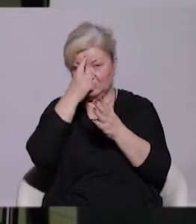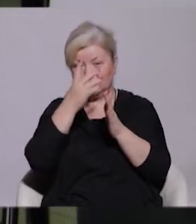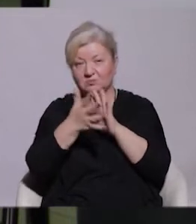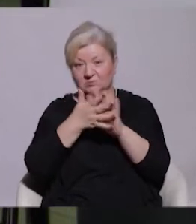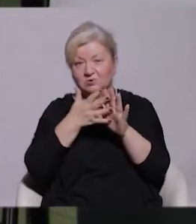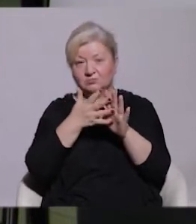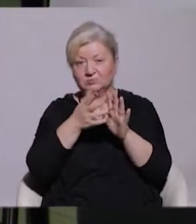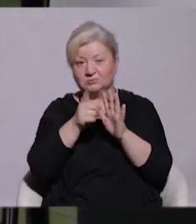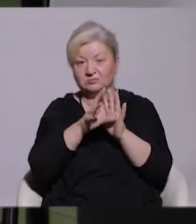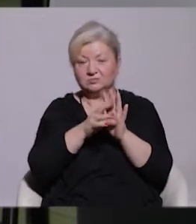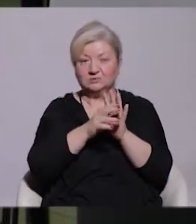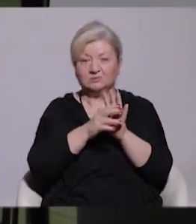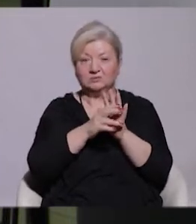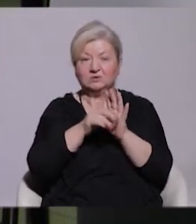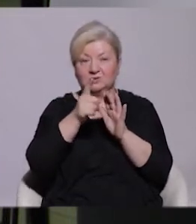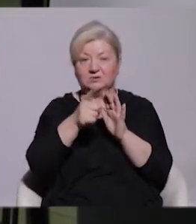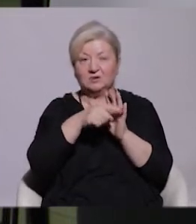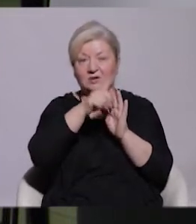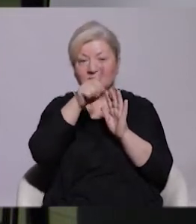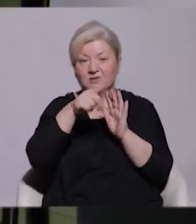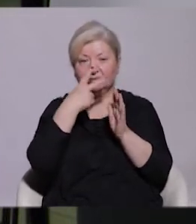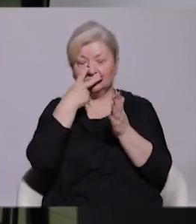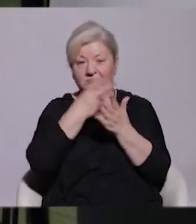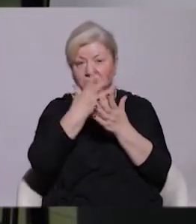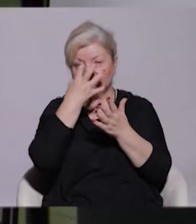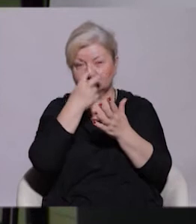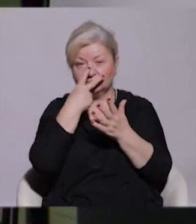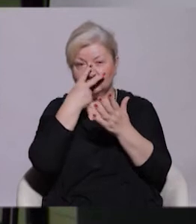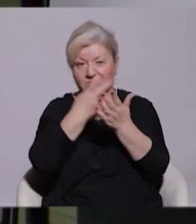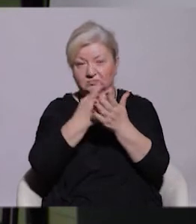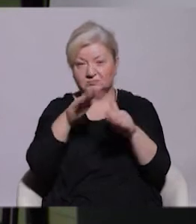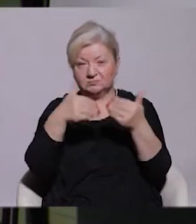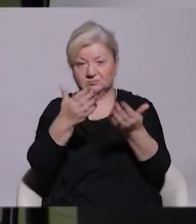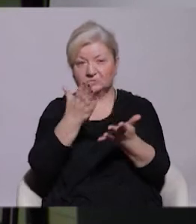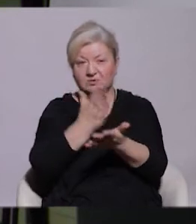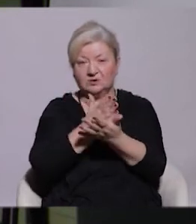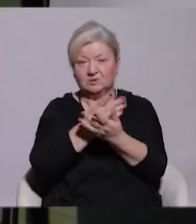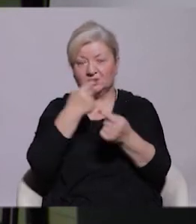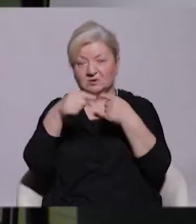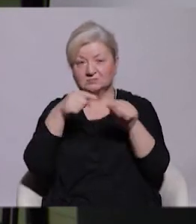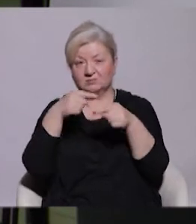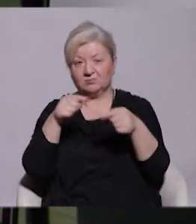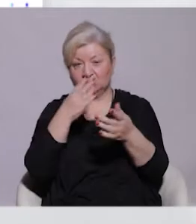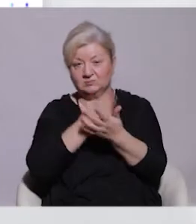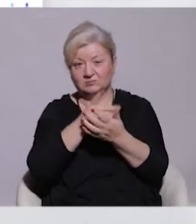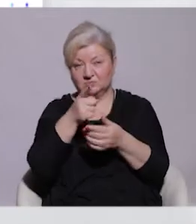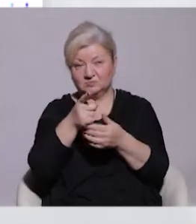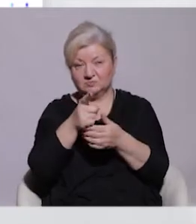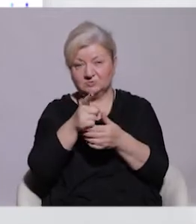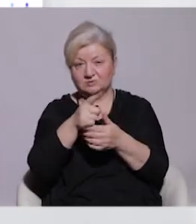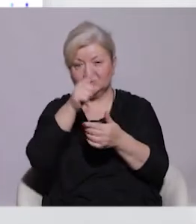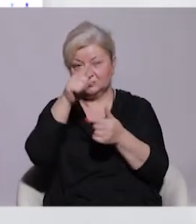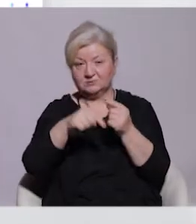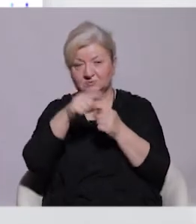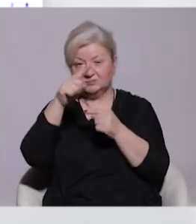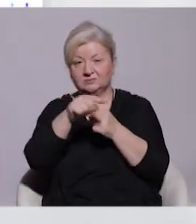ხოლო ეკრანზე კი, ასე ვთქვათ, სურათის სახითაც არის წარმოდგენილი აი ეს განსხვავება, ხო? აი განივი ტალღა ზევით,